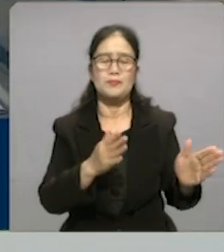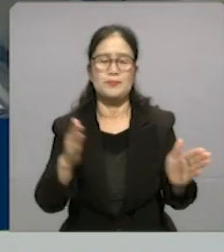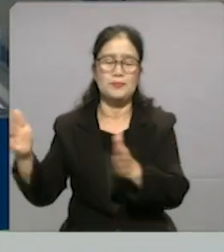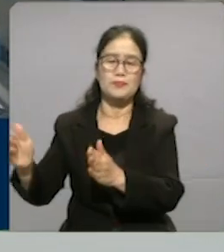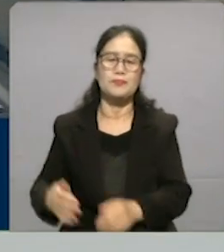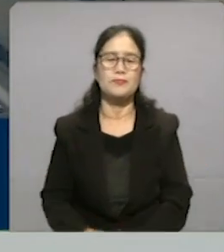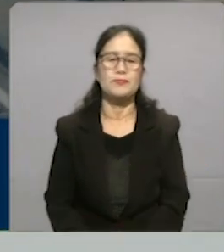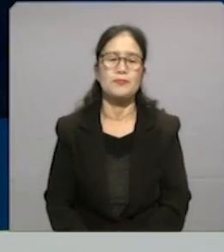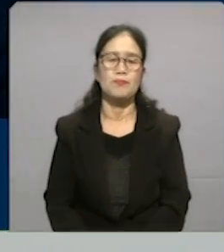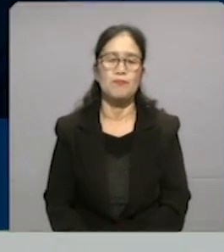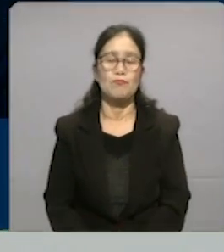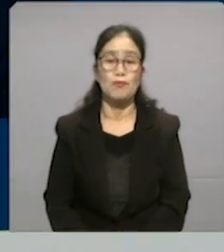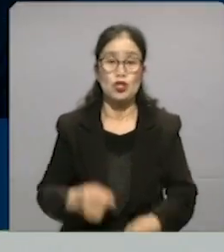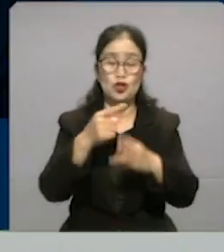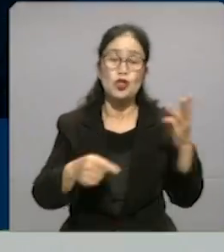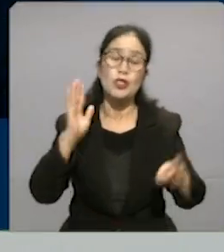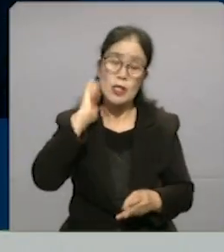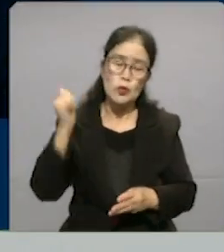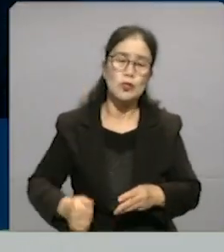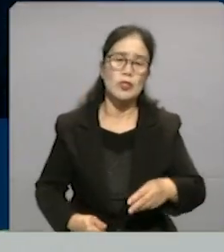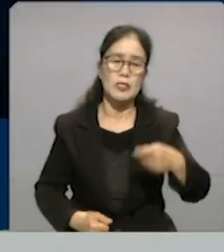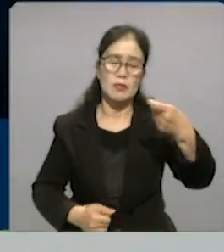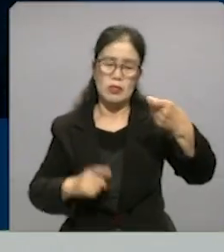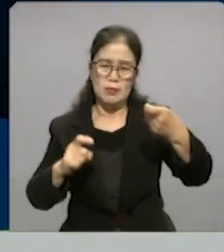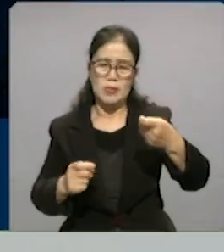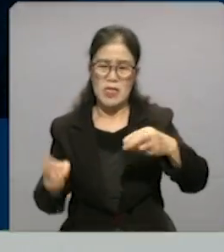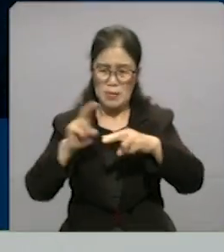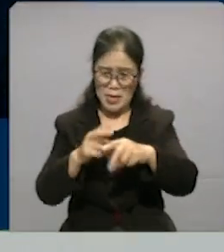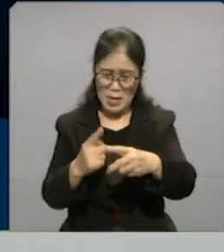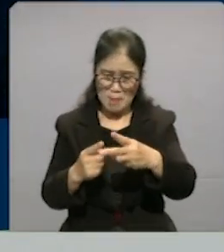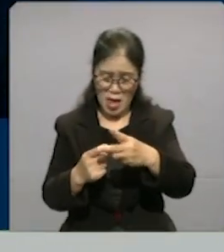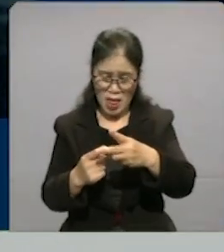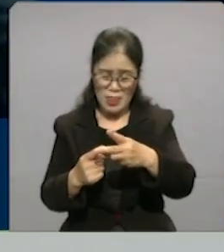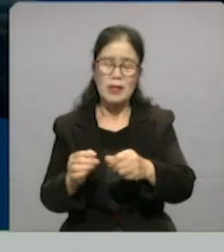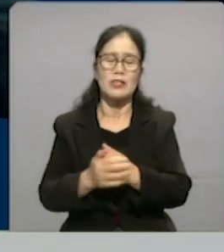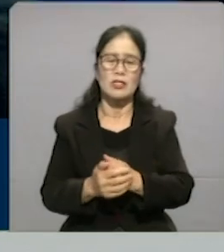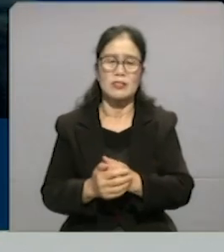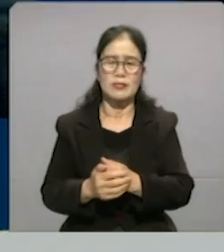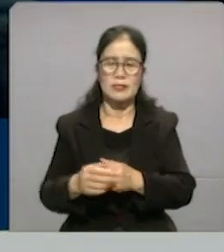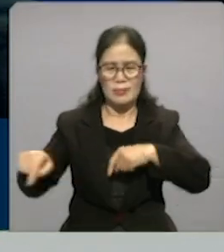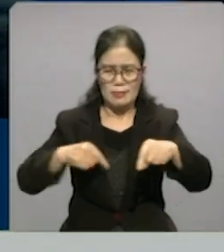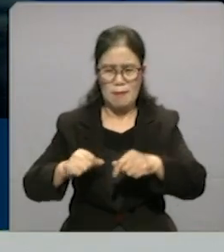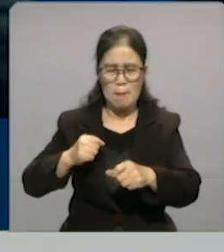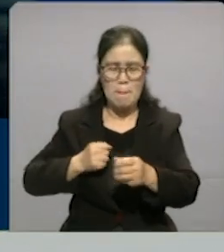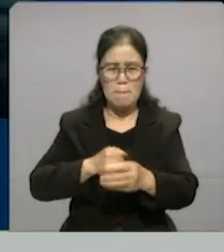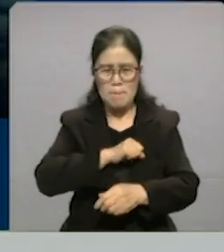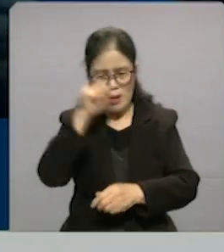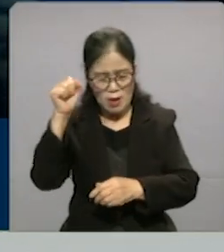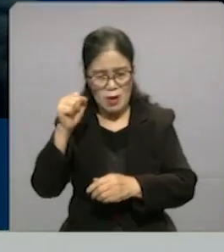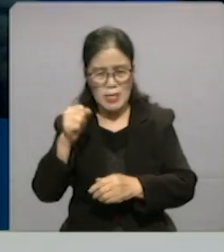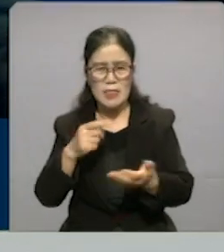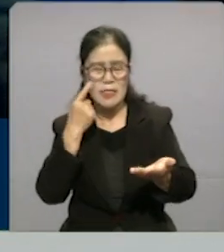네, 다음 소식입니다. 윤석열 대통령이 오는 10일 임기 반환점을 앞두고 전국 돌파를 시도하고 있습니다. 주요 국정